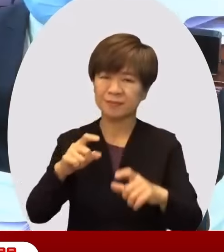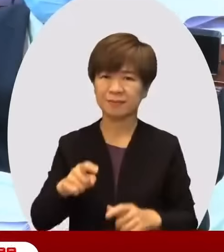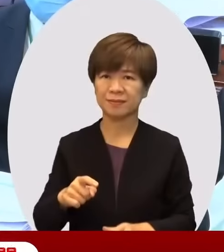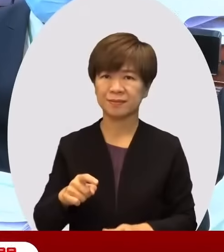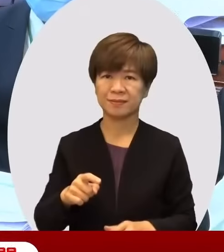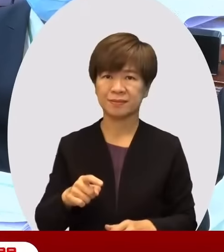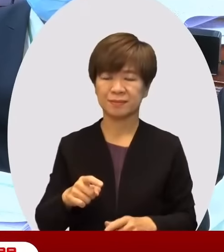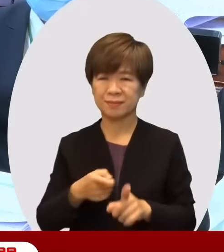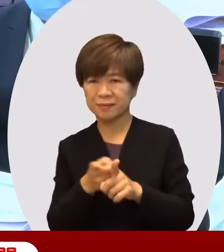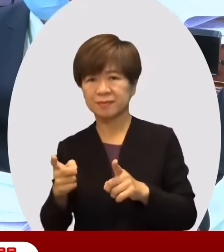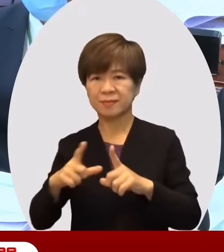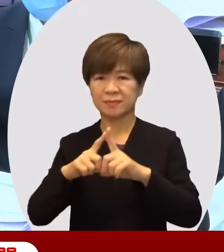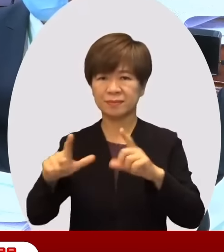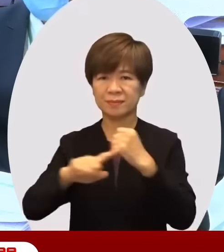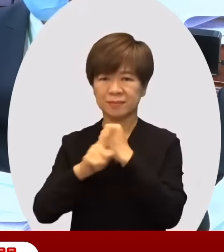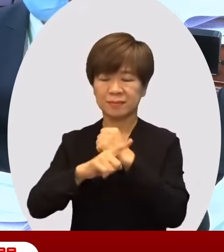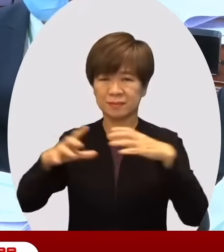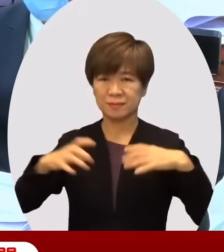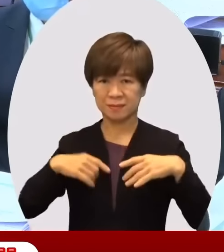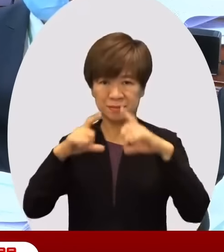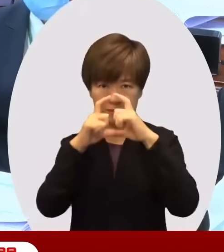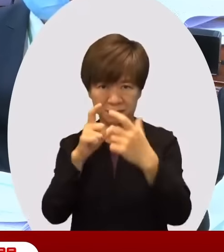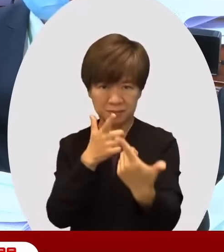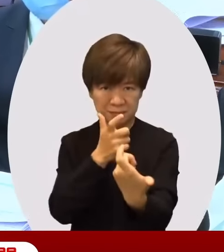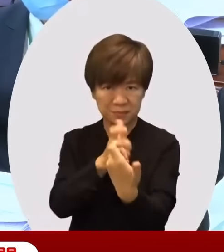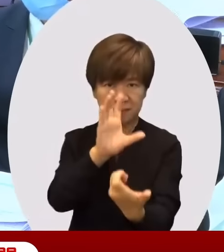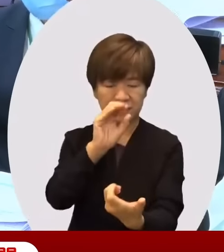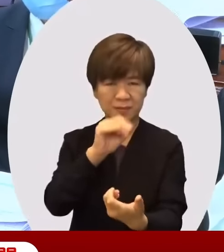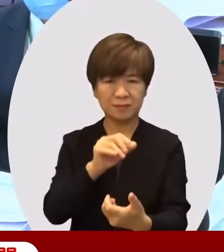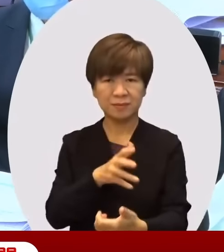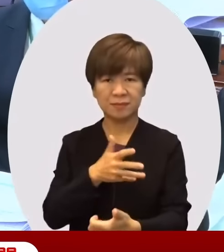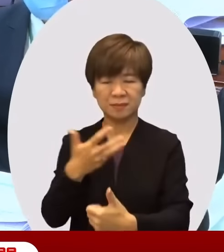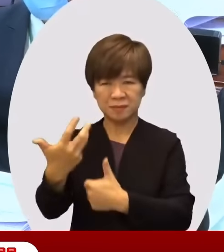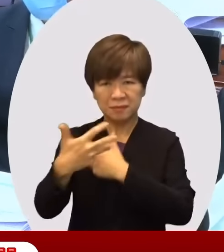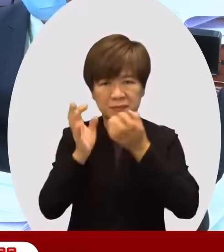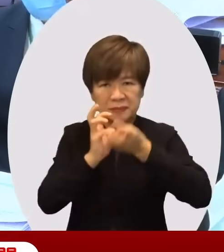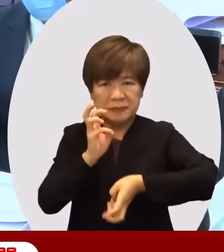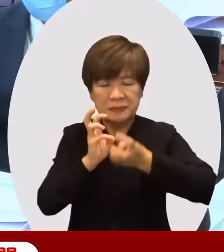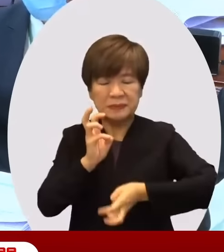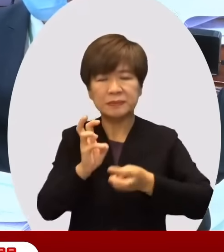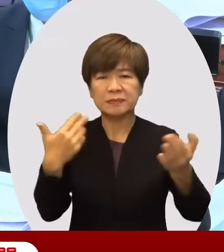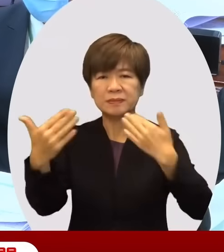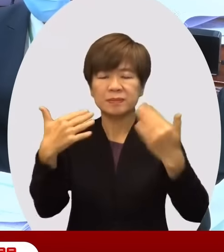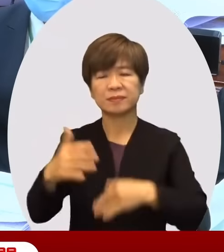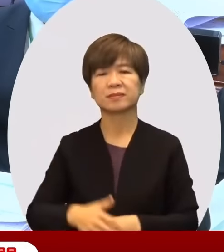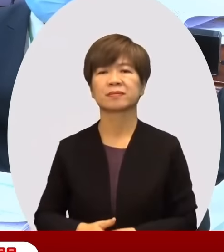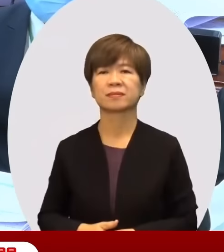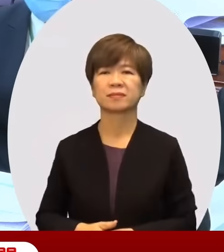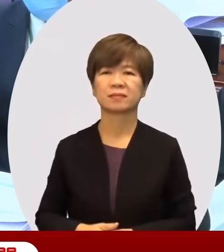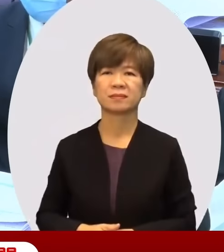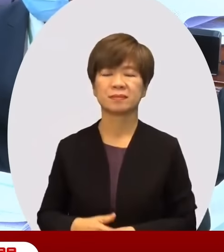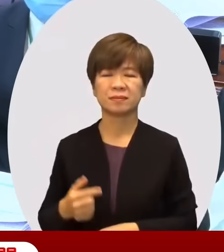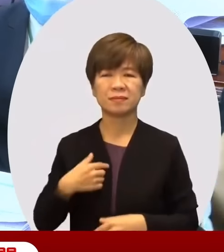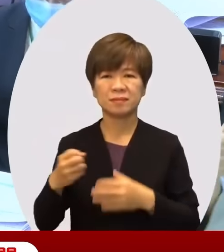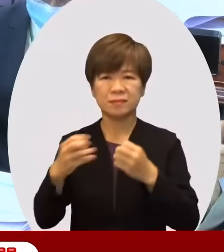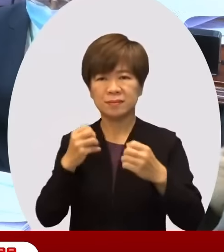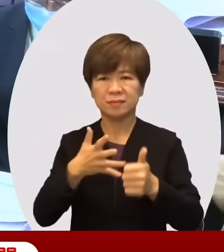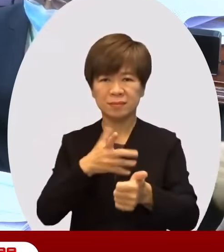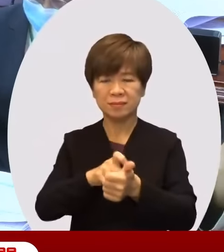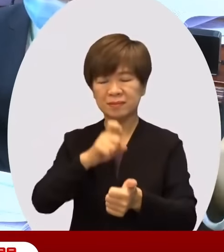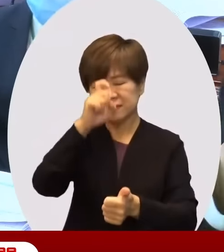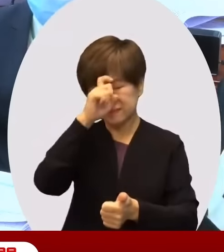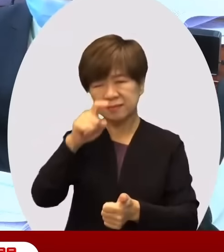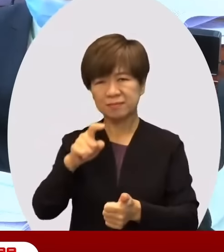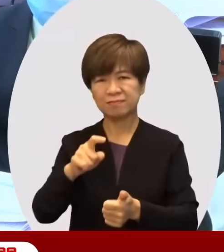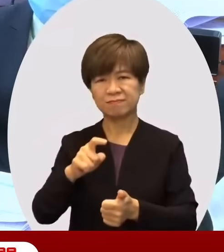晓得尤大法官是不是真的有回答到尤大法官的，因为他问的蛮具体蛮深入，所以我讨论问题希望每一个层